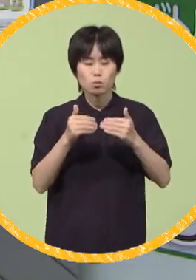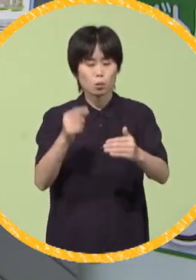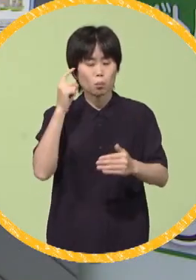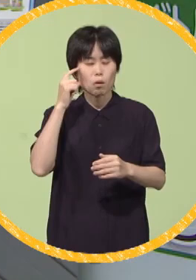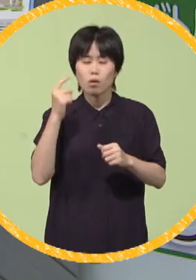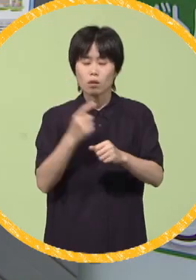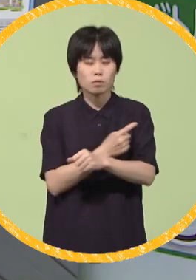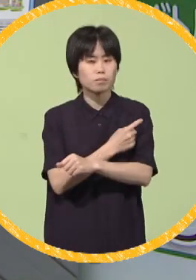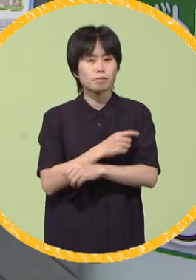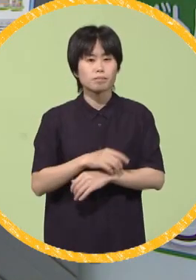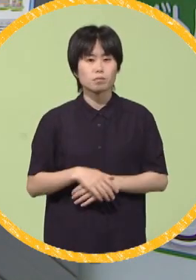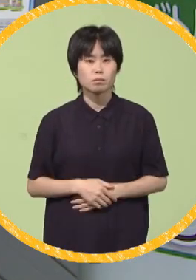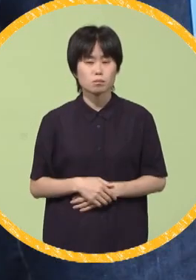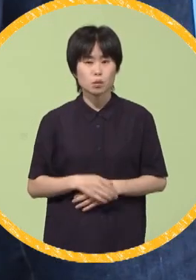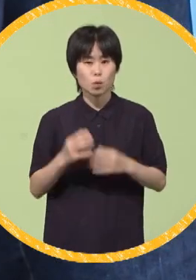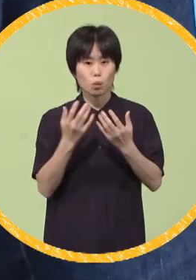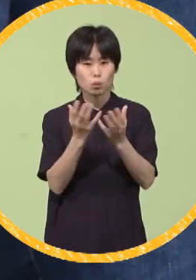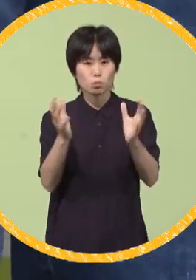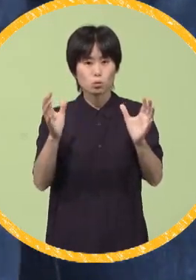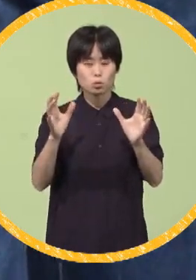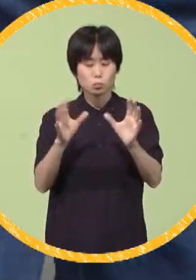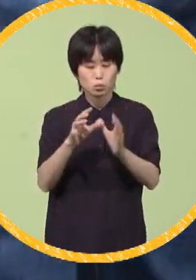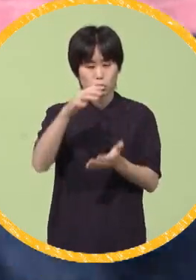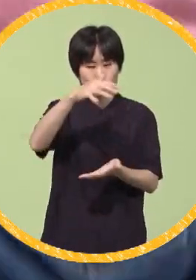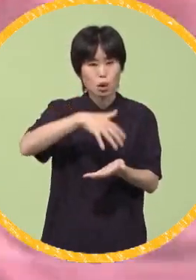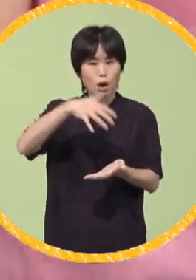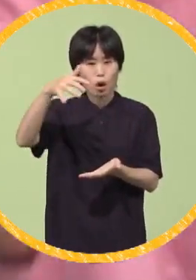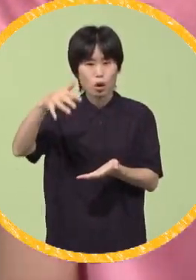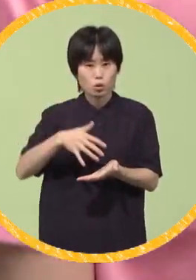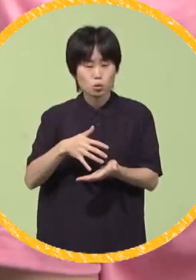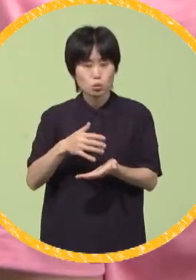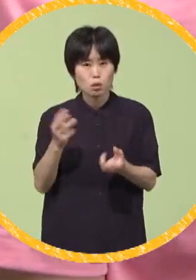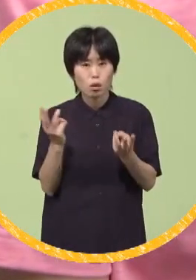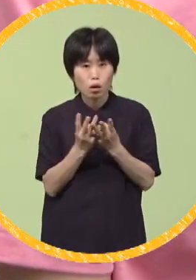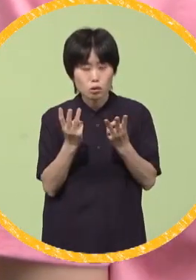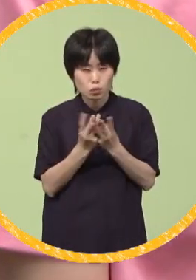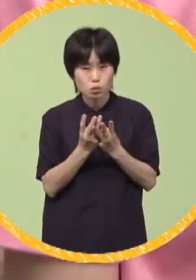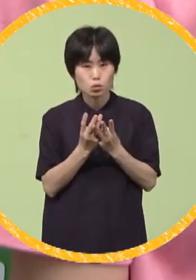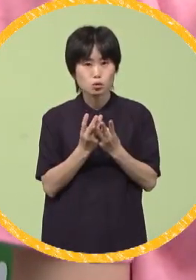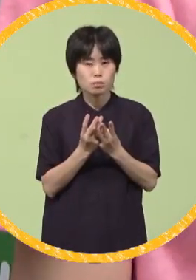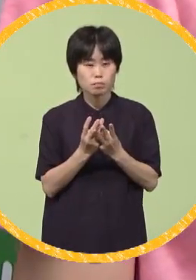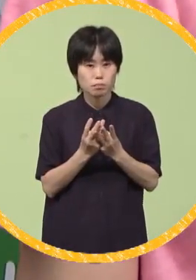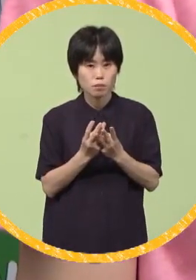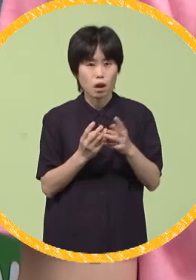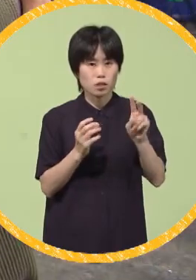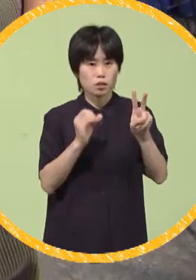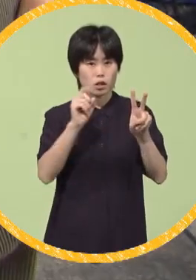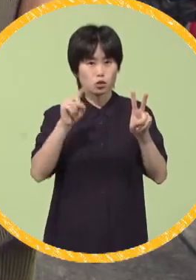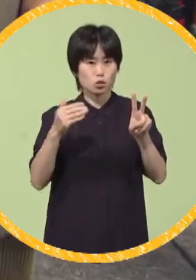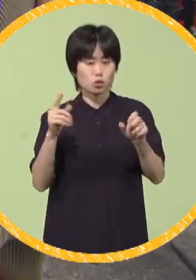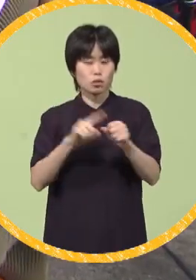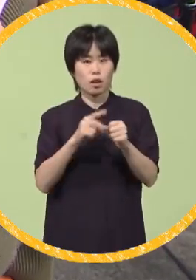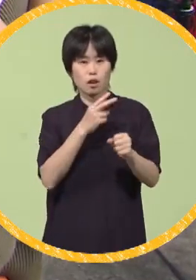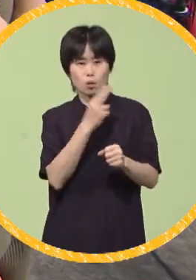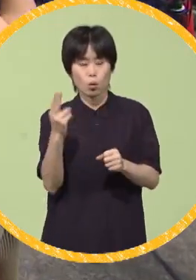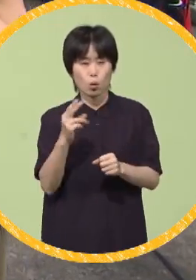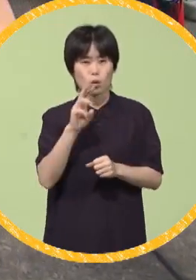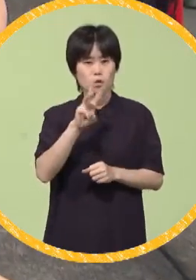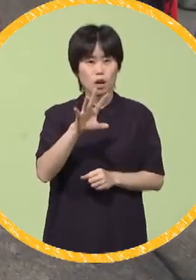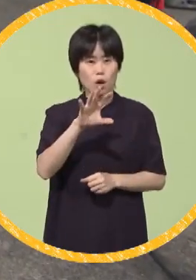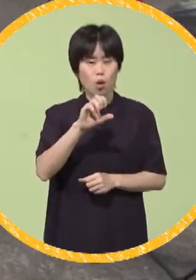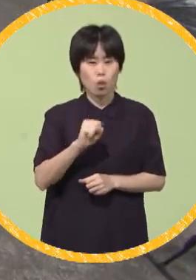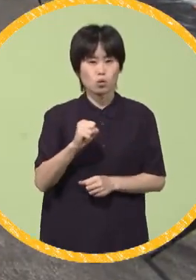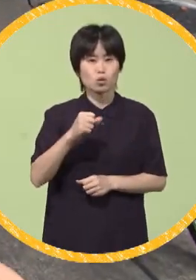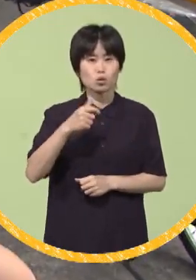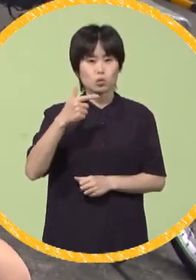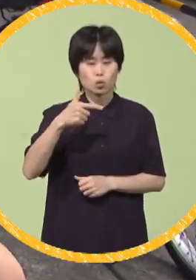もグループでどれぐらい年間こう回収されるとか分かるんですかね。 そうですね、2019年度ですと、はい、3億6500万